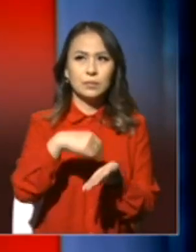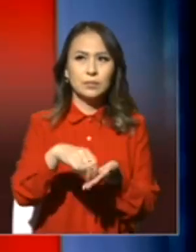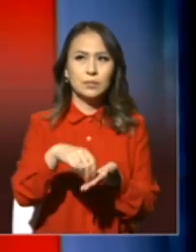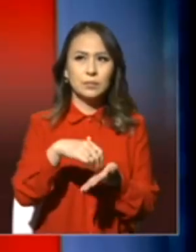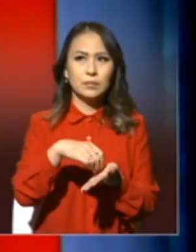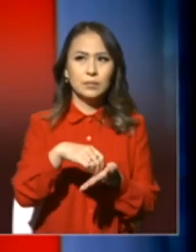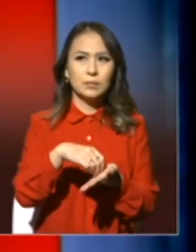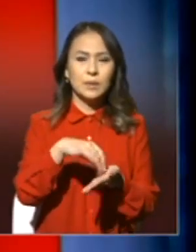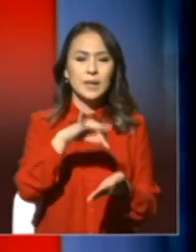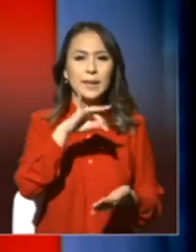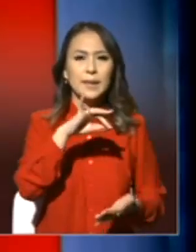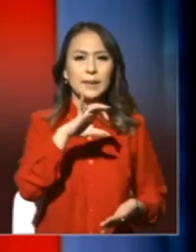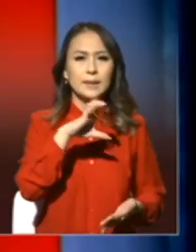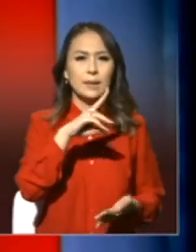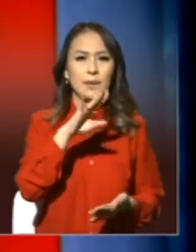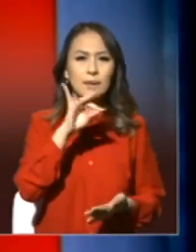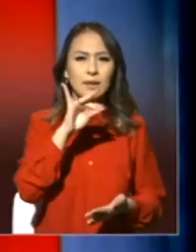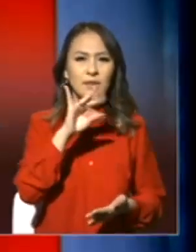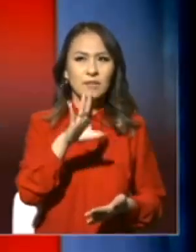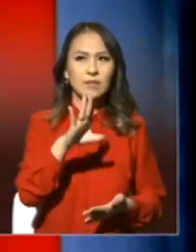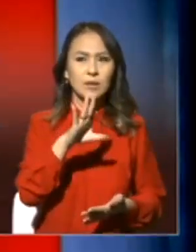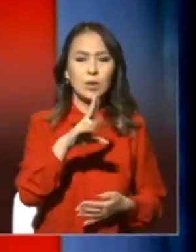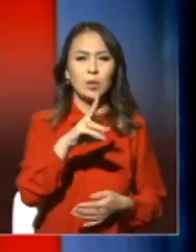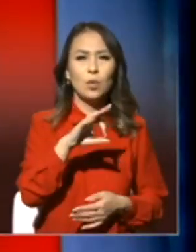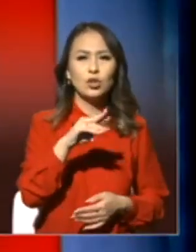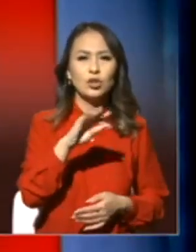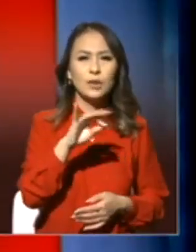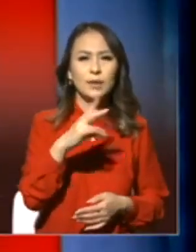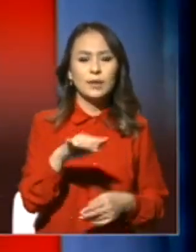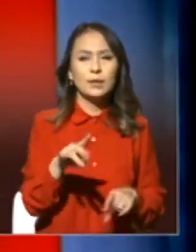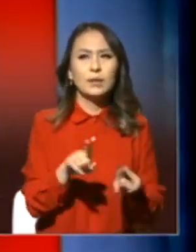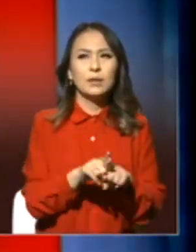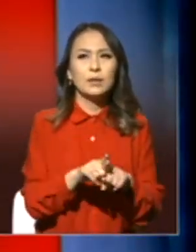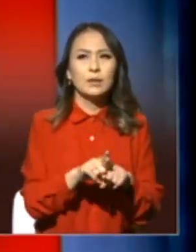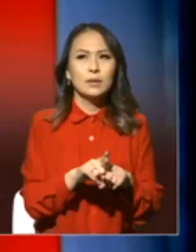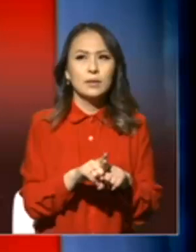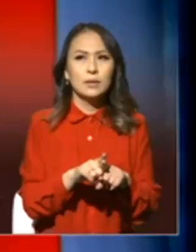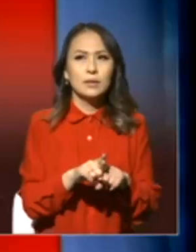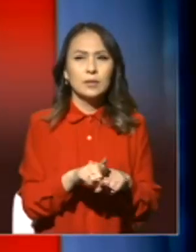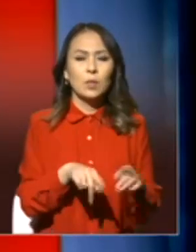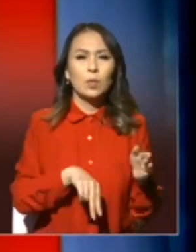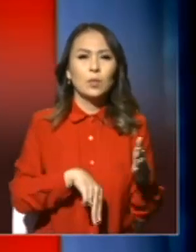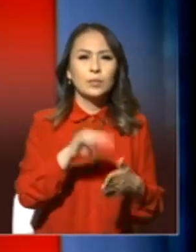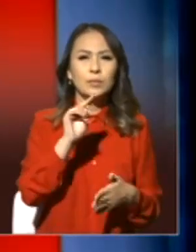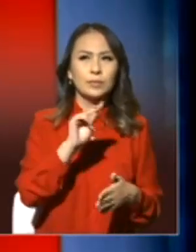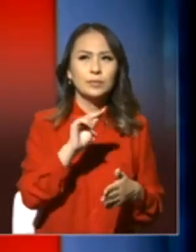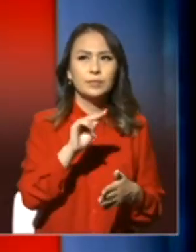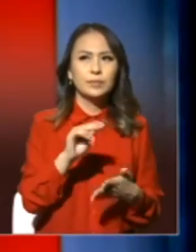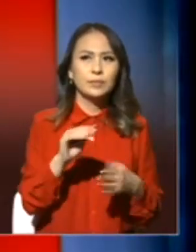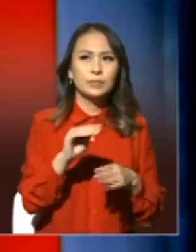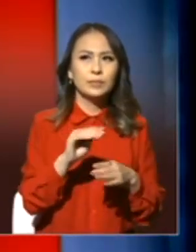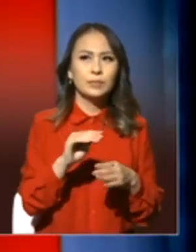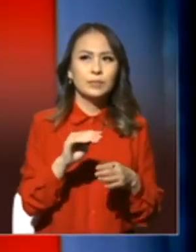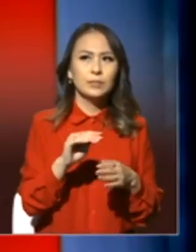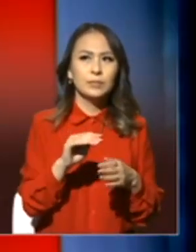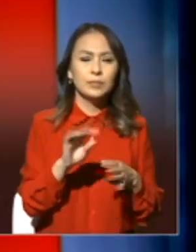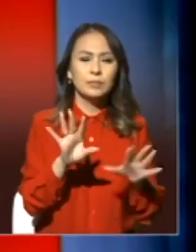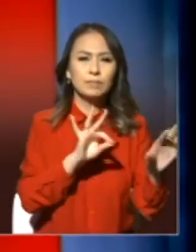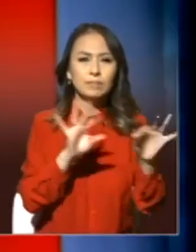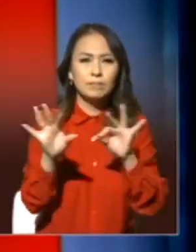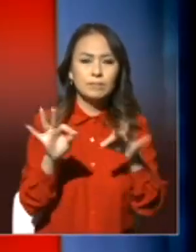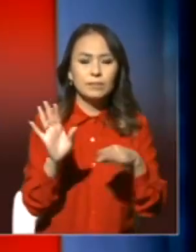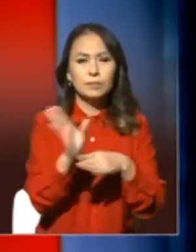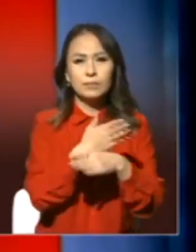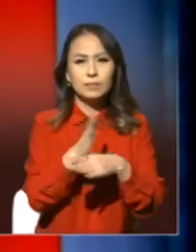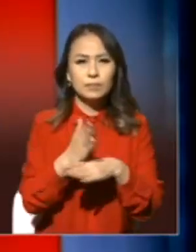Trade деген компаниясы бар. Дочерний компаниясы секілді. Солар сатып алады. Олар жинақтайды, іріктейді,